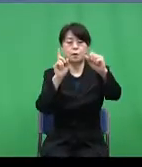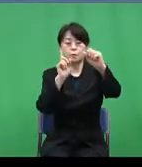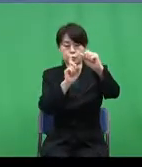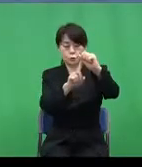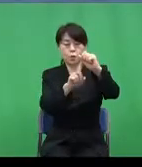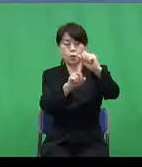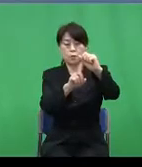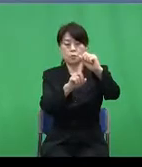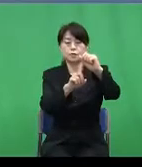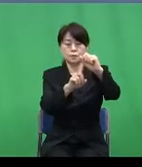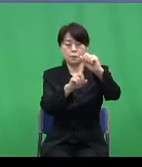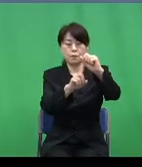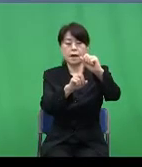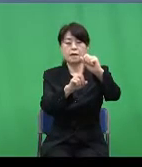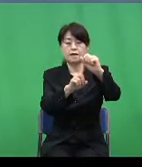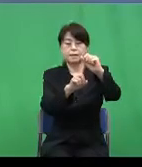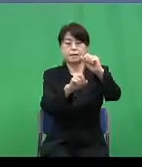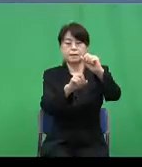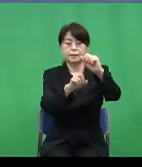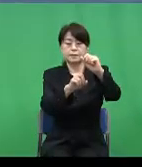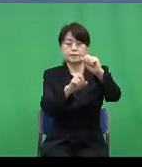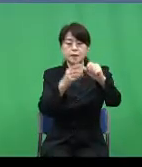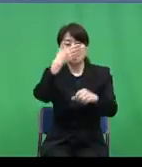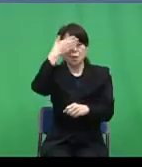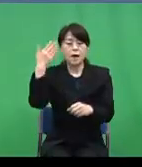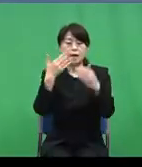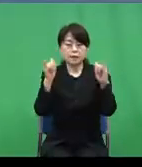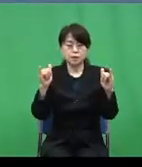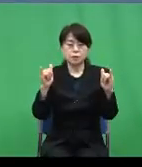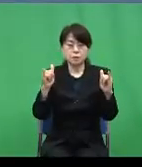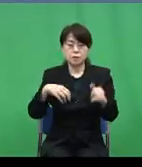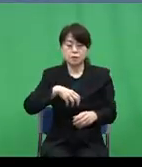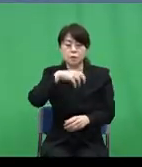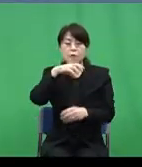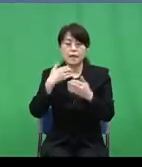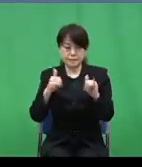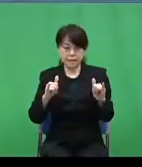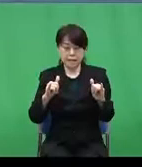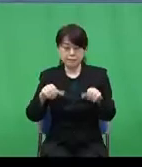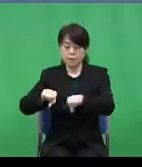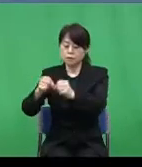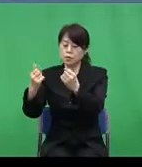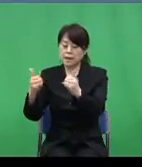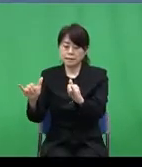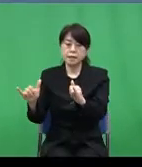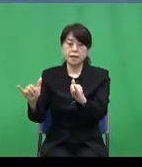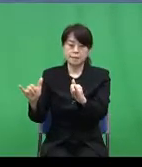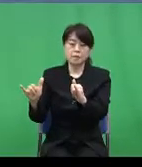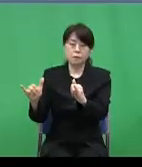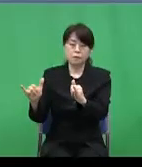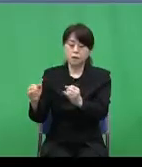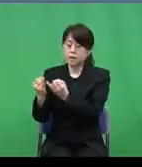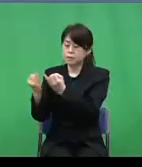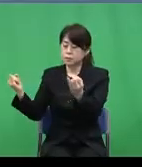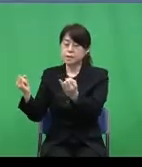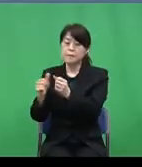目標はですね、まあ、若い人もご高齢の方も、また障害のある人も 女性